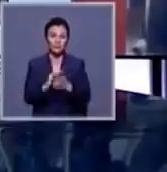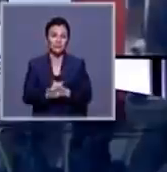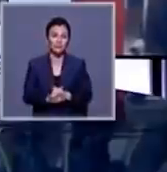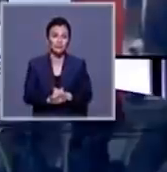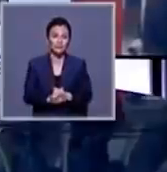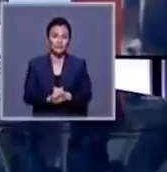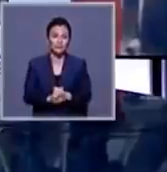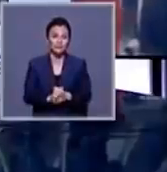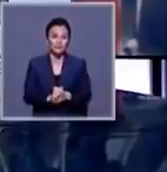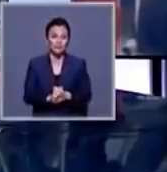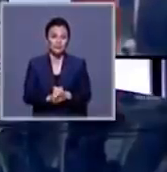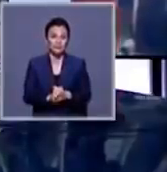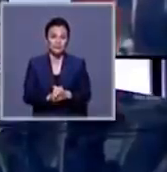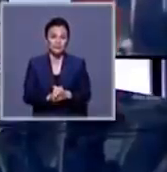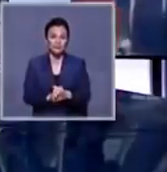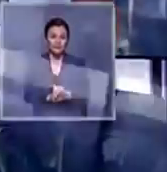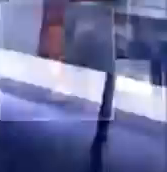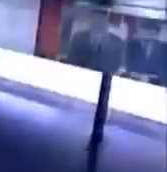องแห้งอ่อนแอค่ะ